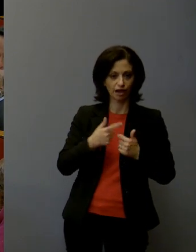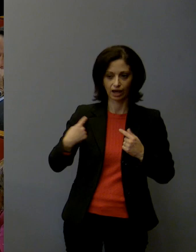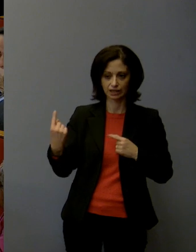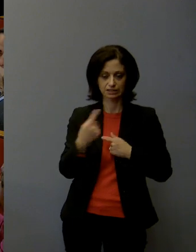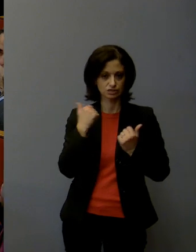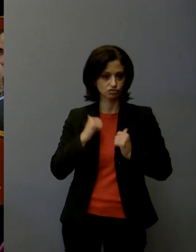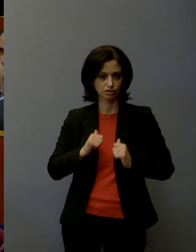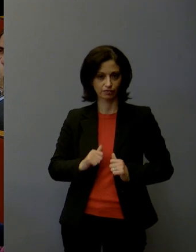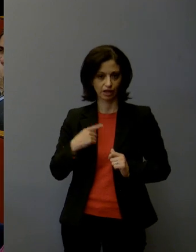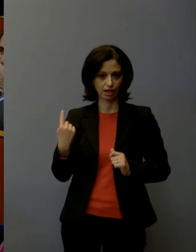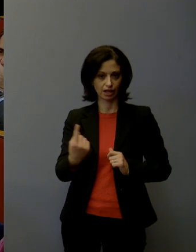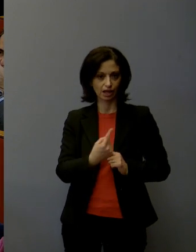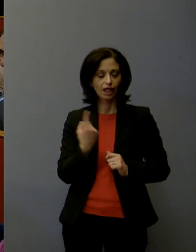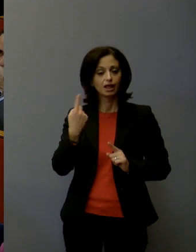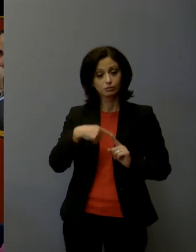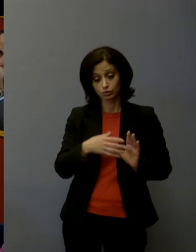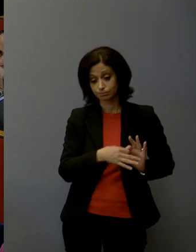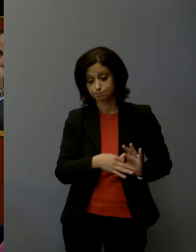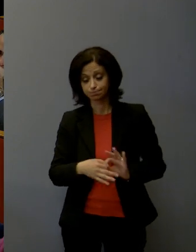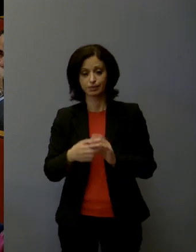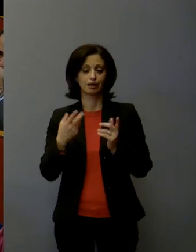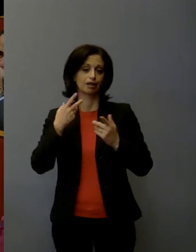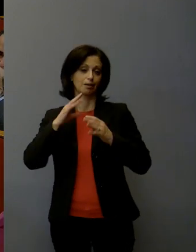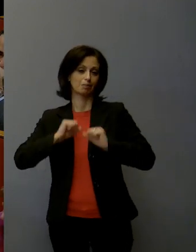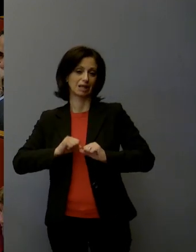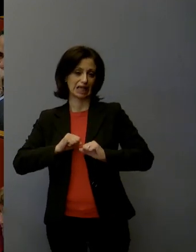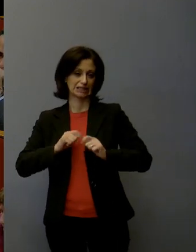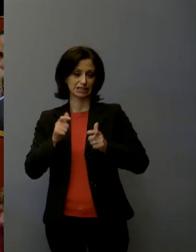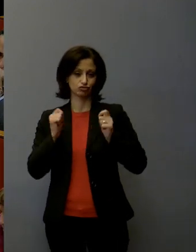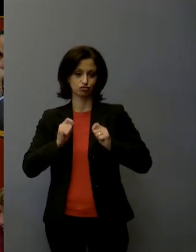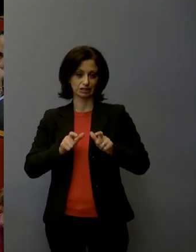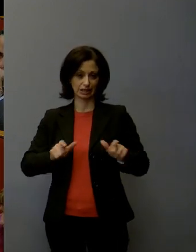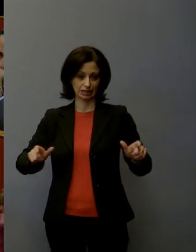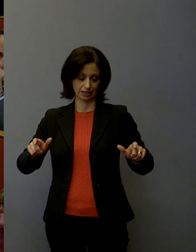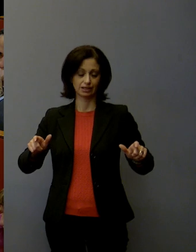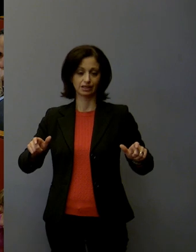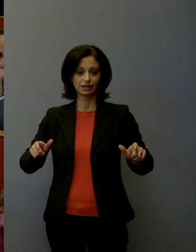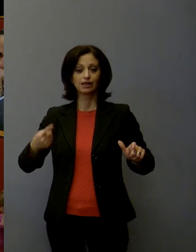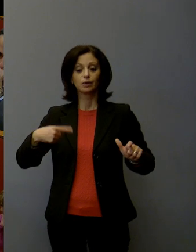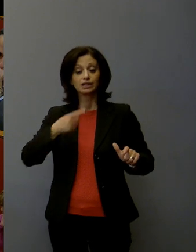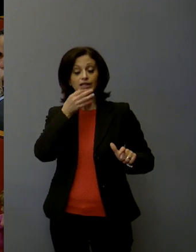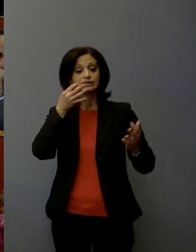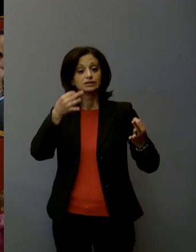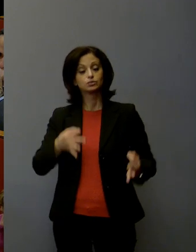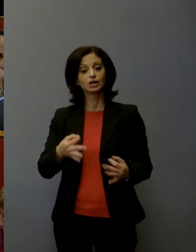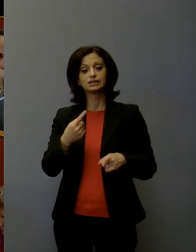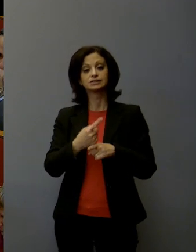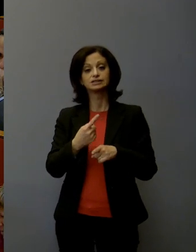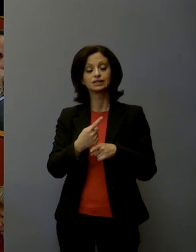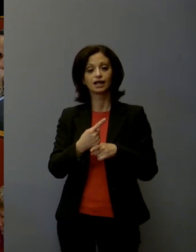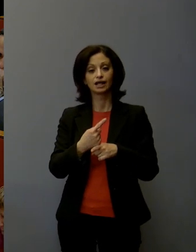e conseguente chiaramente benessere dei dei cittadini la sicurezza deve essere